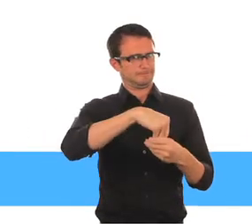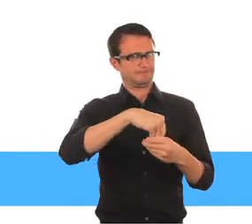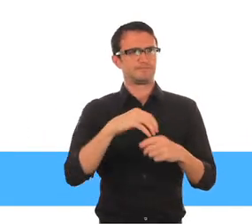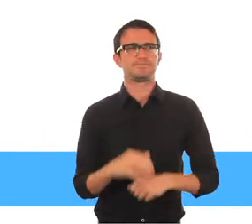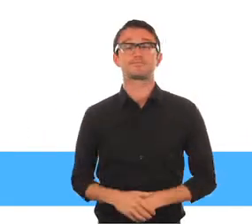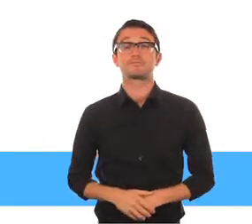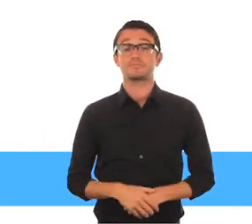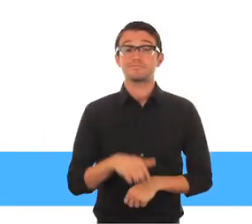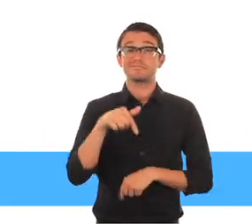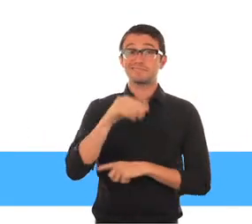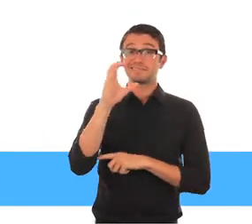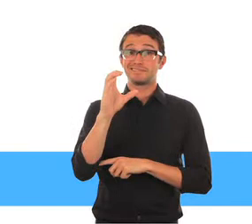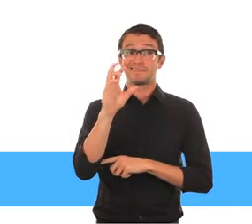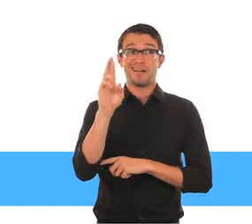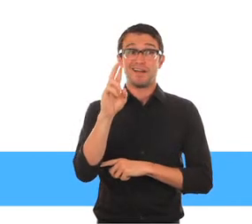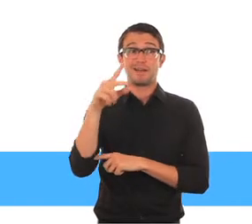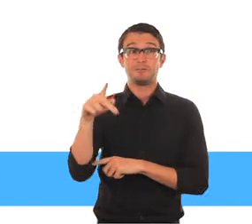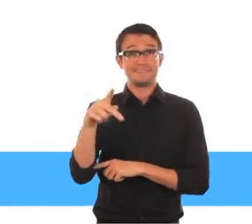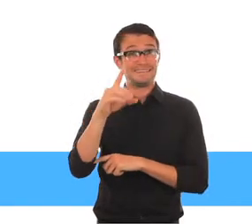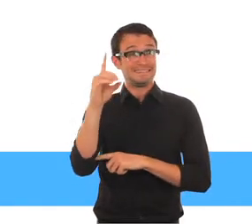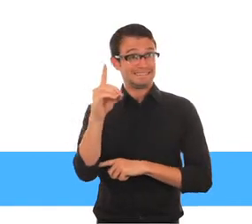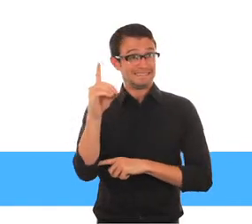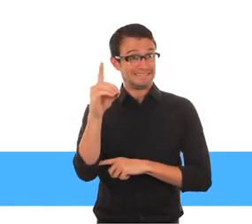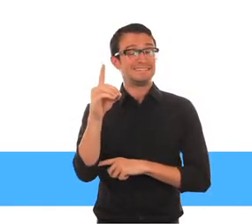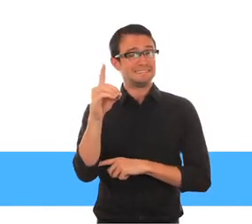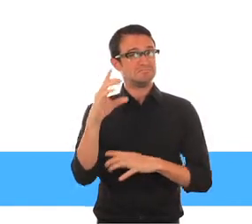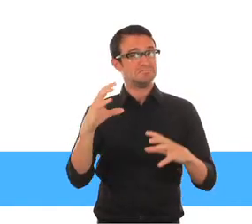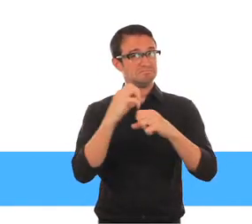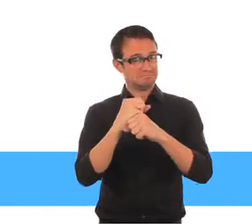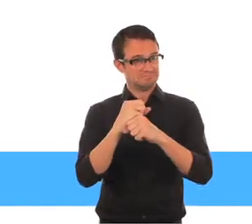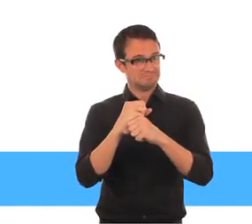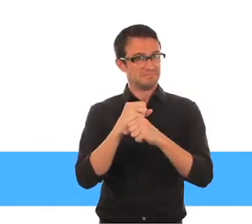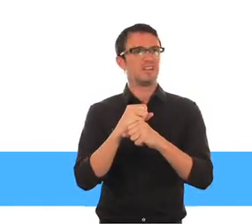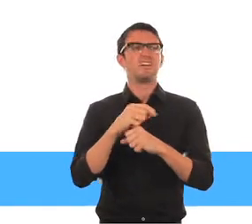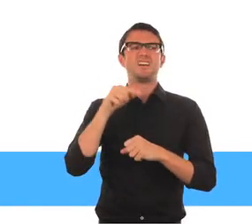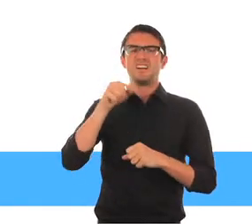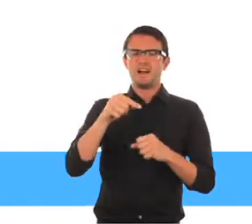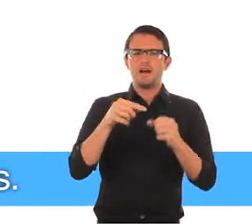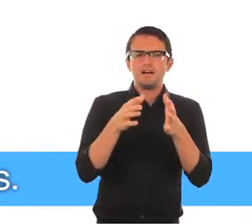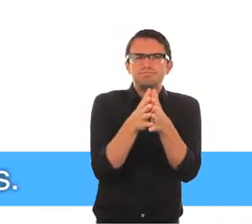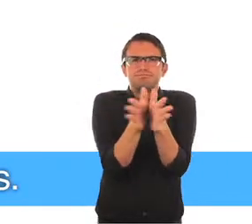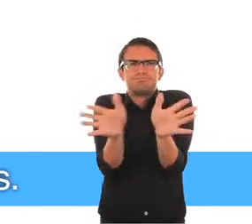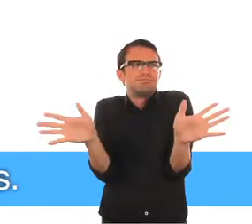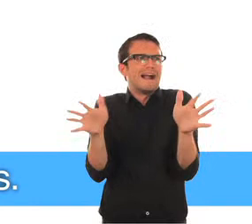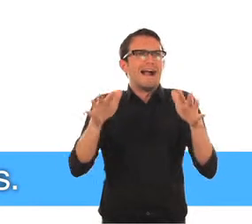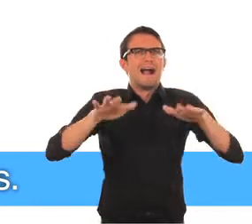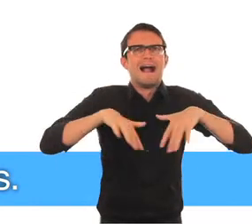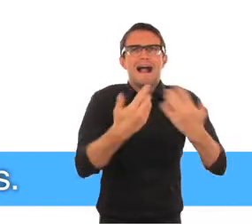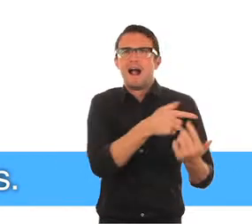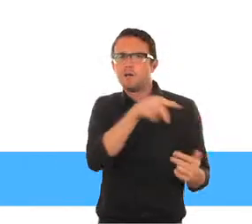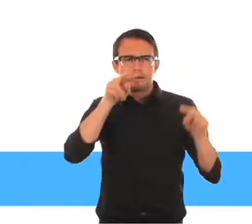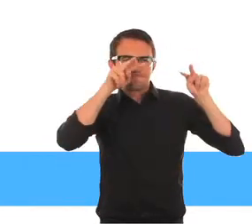La Convention relative aux droits des personnes handicapées, aussi appelée CDPH, améliore la compréhension et consolide les droits des enfants